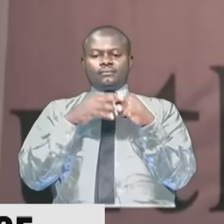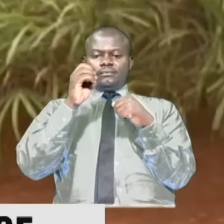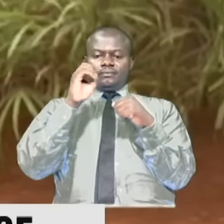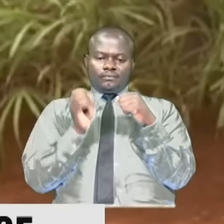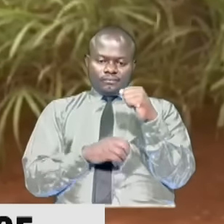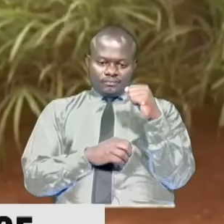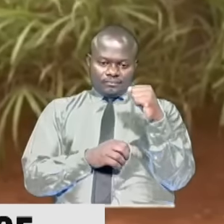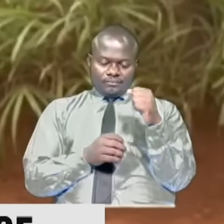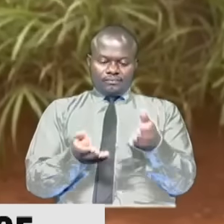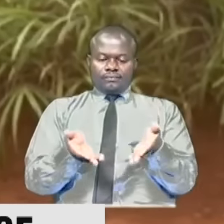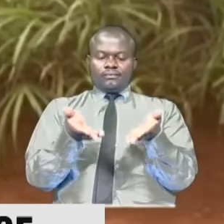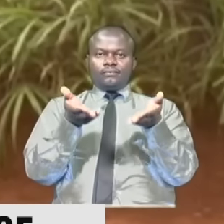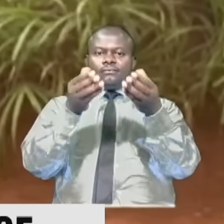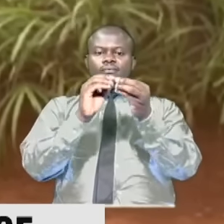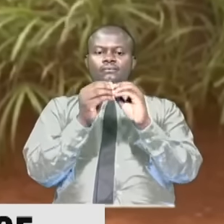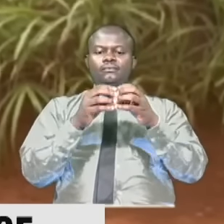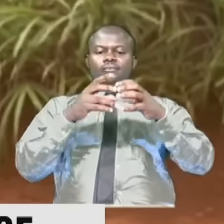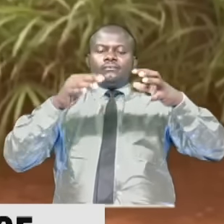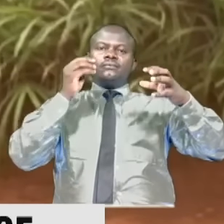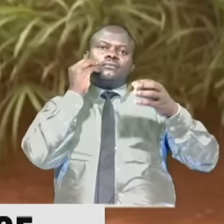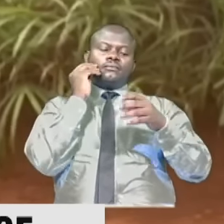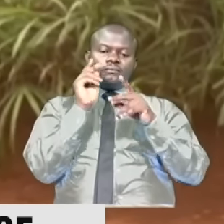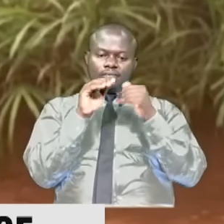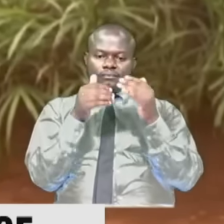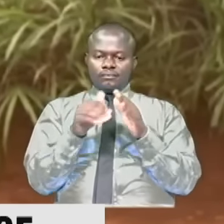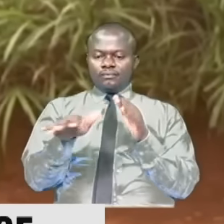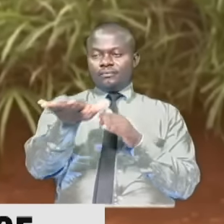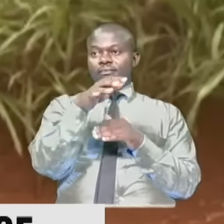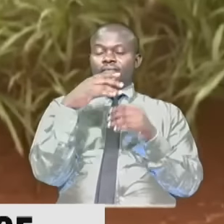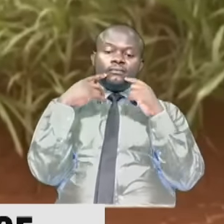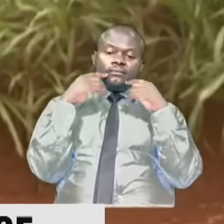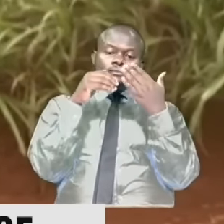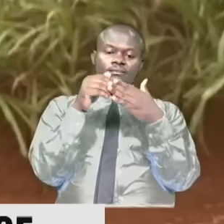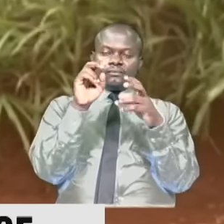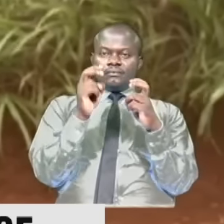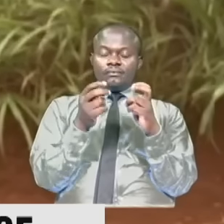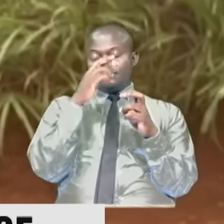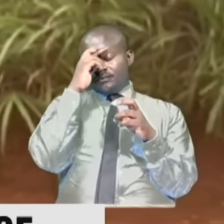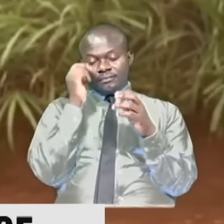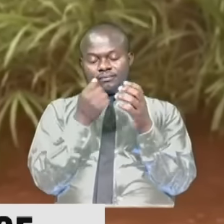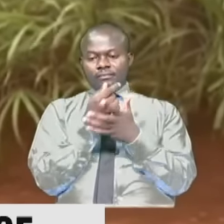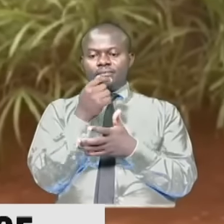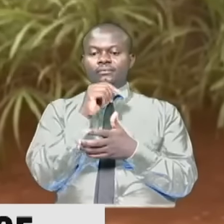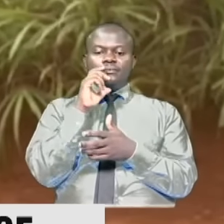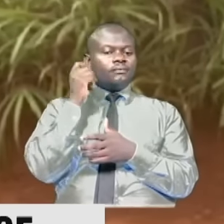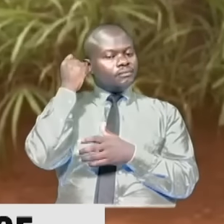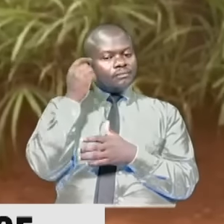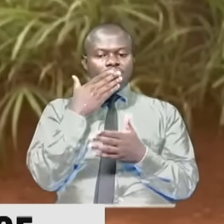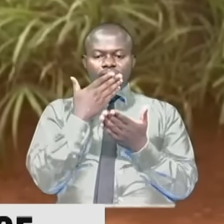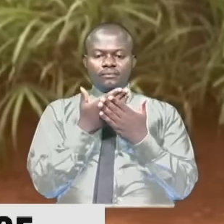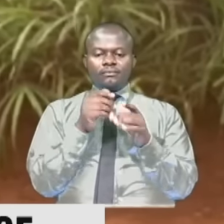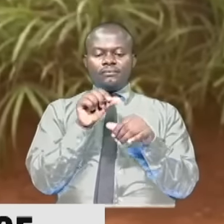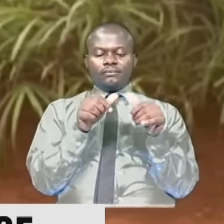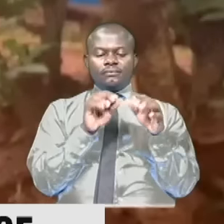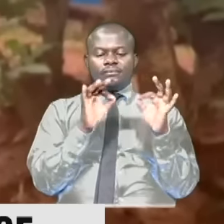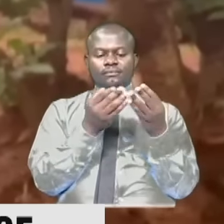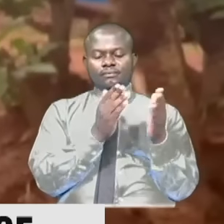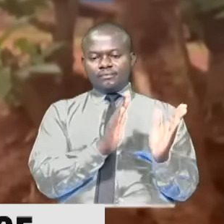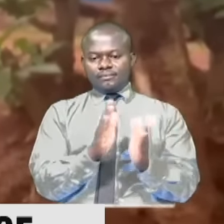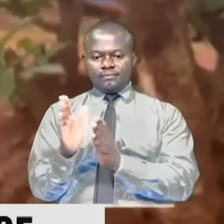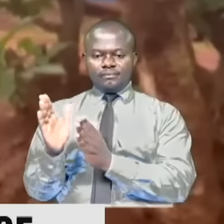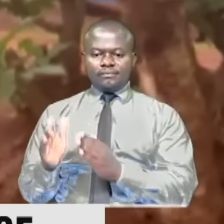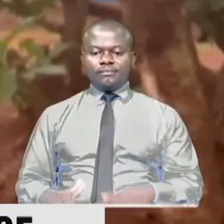26.9%. Iri zamuka ry'umubare w'abaturage abatuye muri iyi ntara bavuga ko kimwe mu biritera harimo no kutumva neza ibijyanye no kuboneza urubyaro.